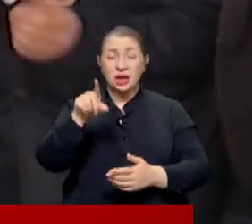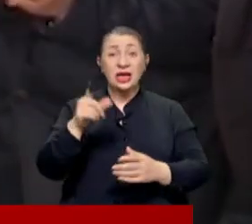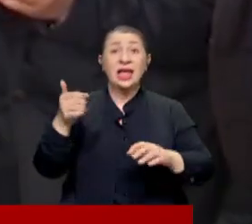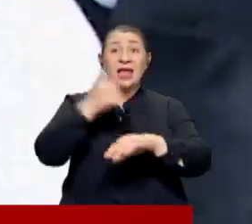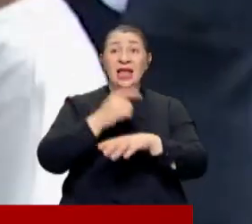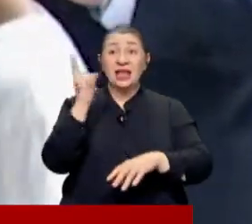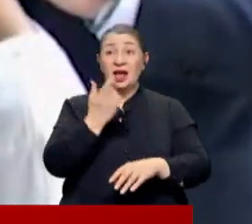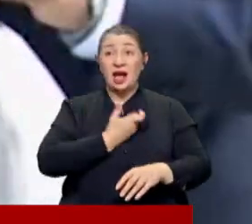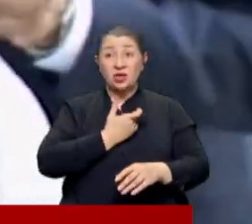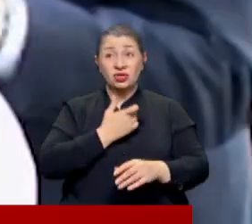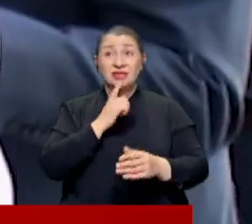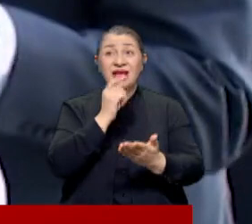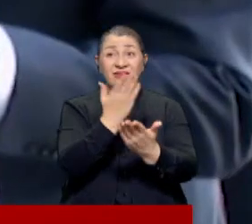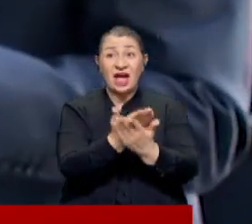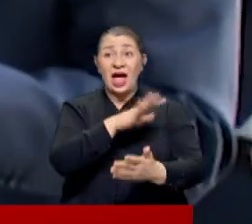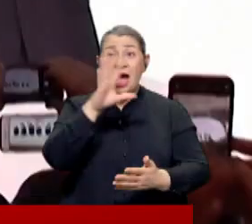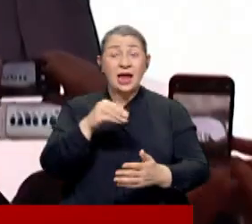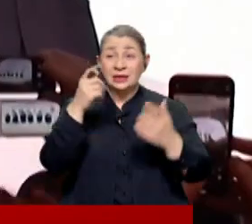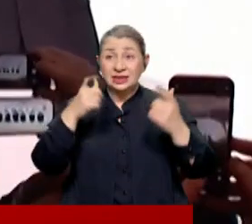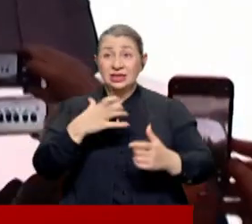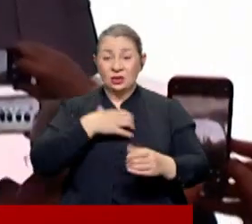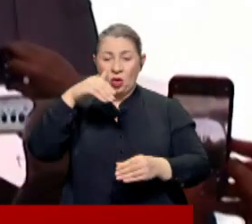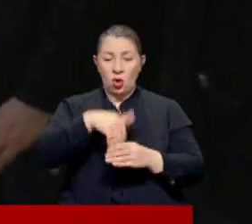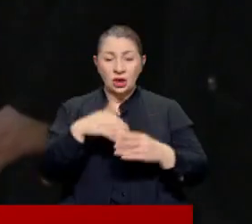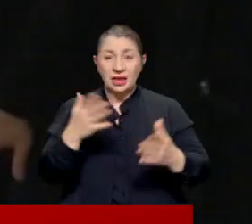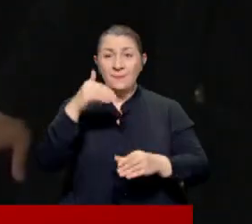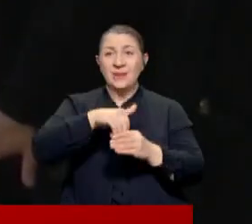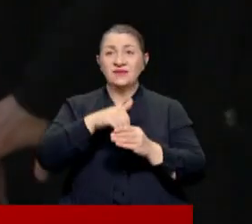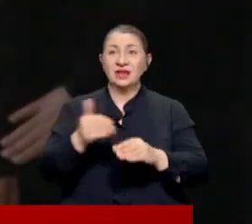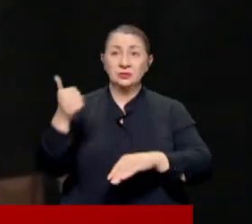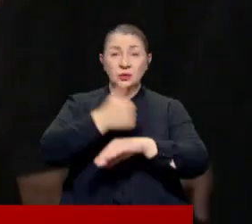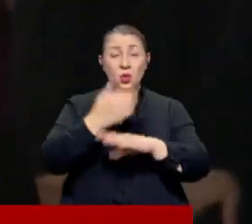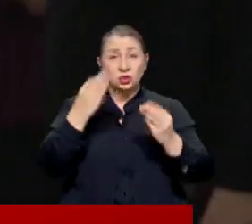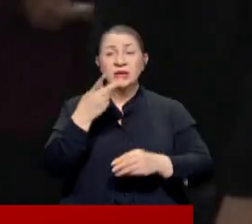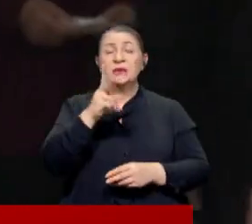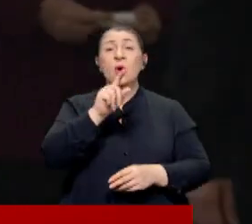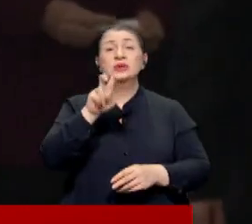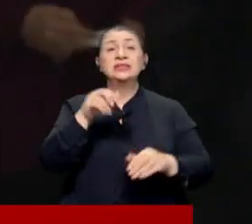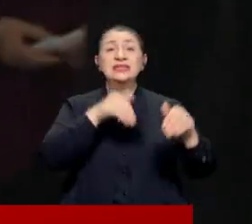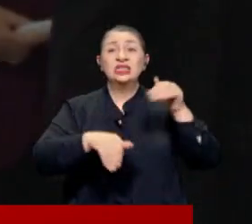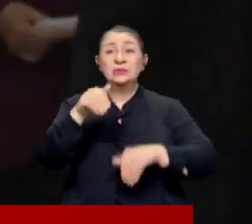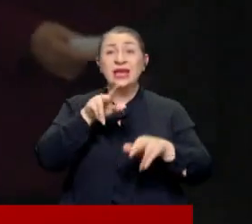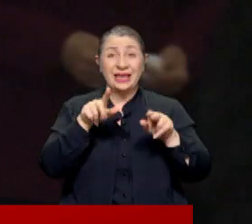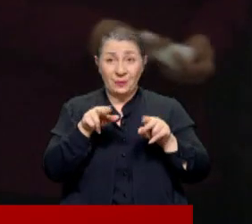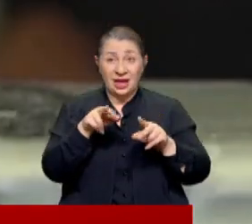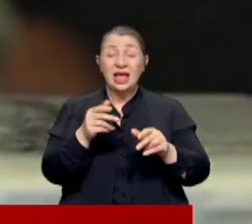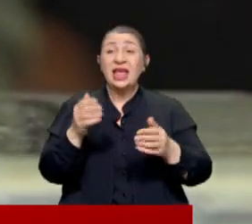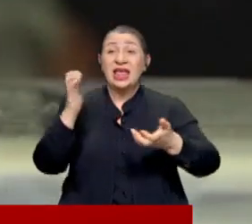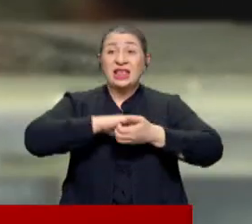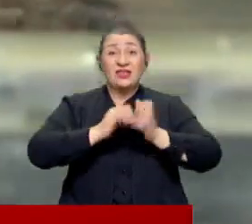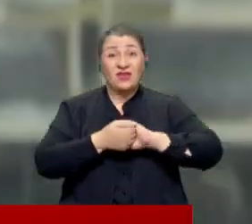iktidar kanun teklifinde her Parti kendi aldığı oy kadar milletvekili çıkarsın 2018 seçimlerindeki gibi